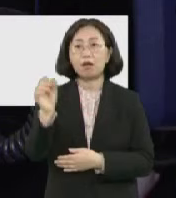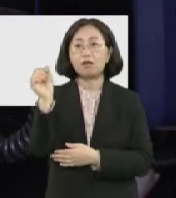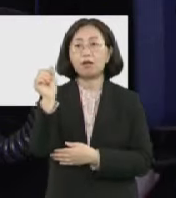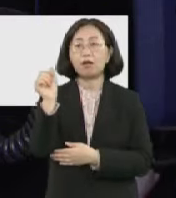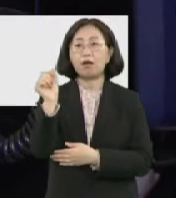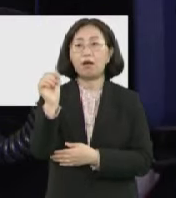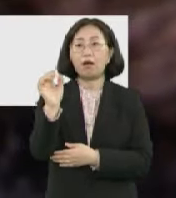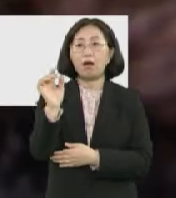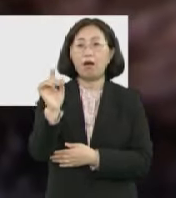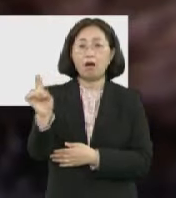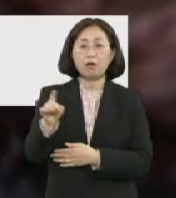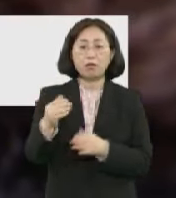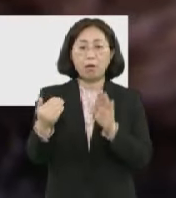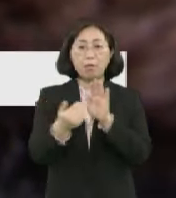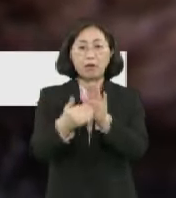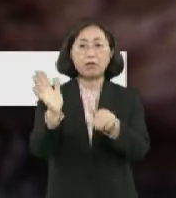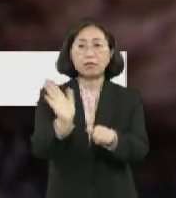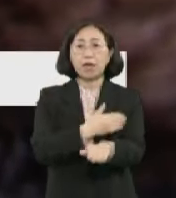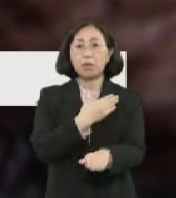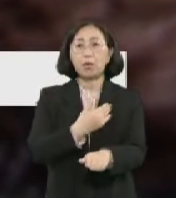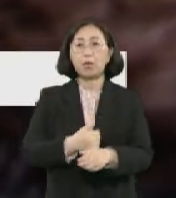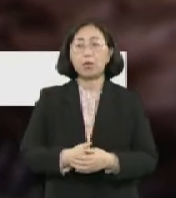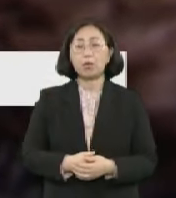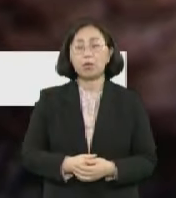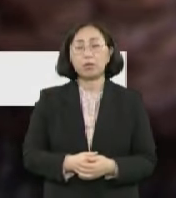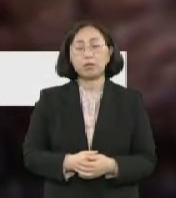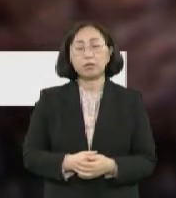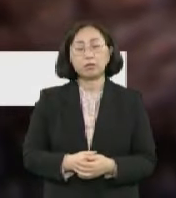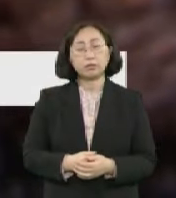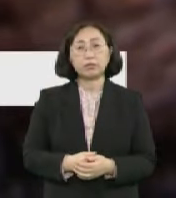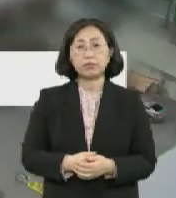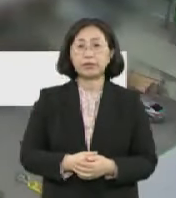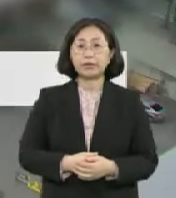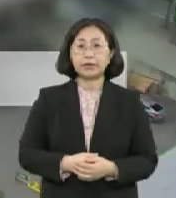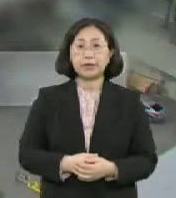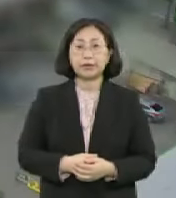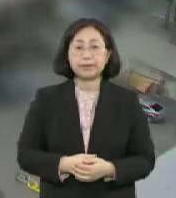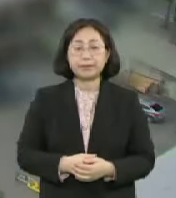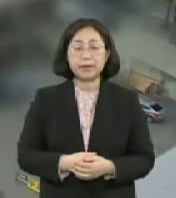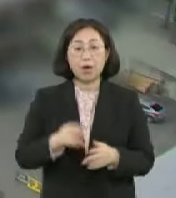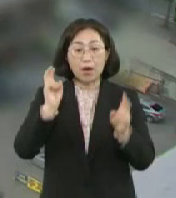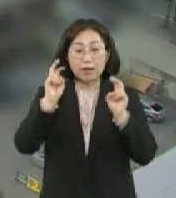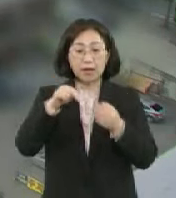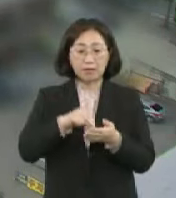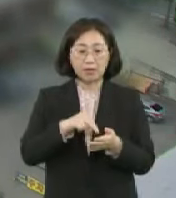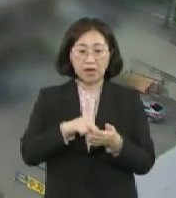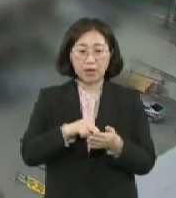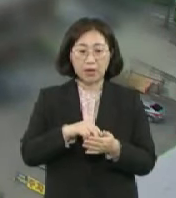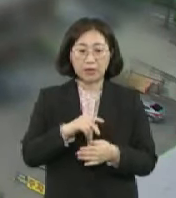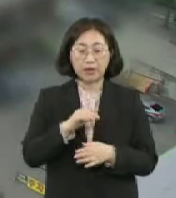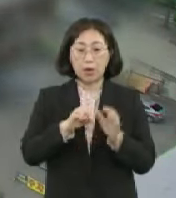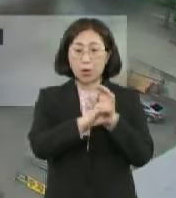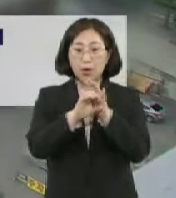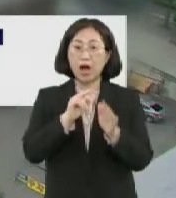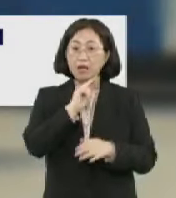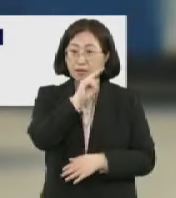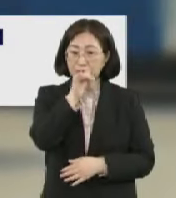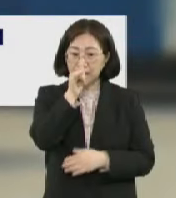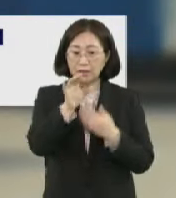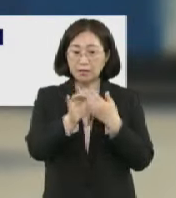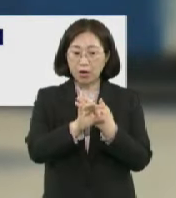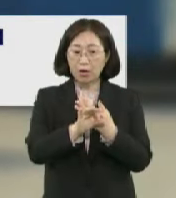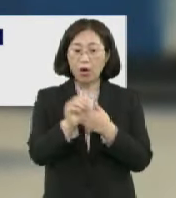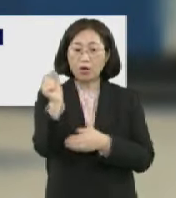승무원이 걸렸다고도 회사에 보고했는데도 조치를 취하지도 않고. 회사 측은 코로나 의심 증상이 나타나면 해당